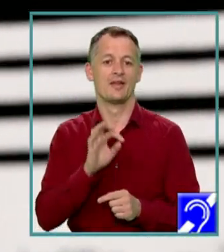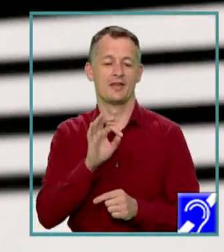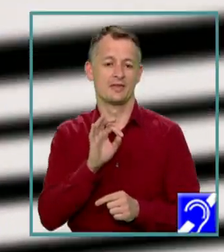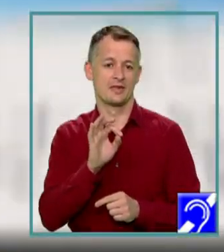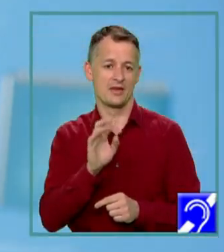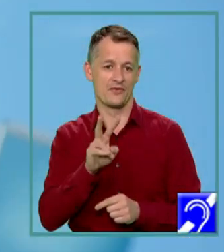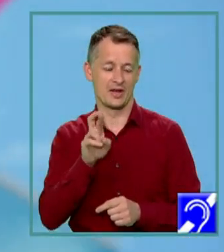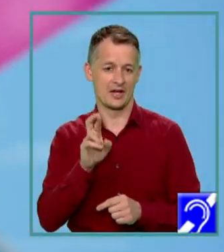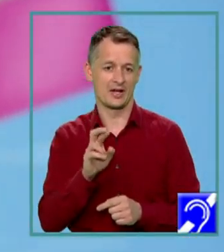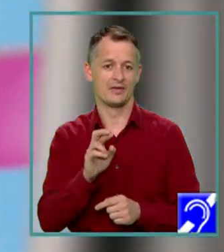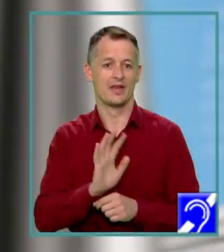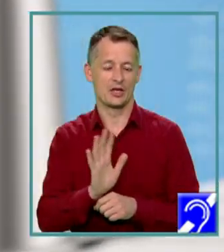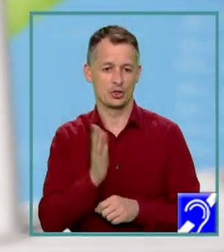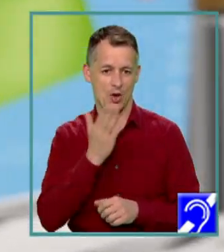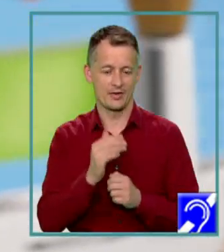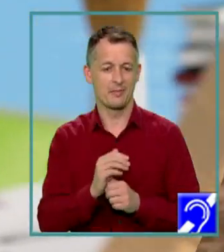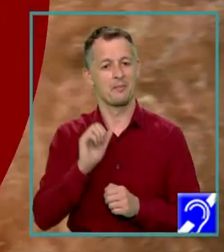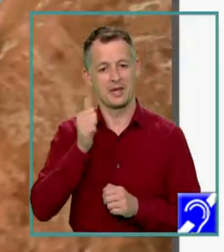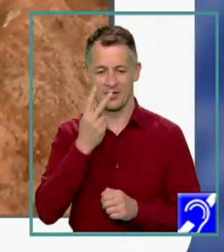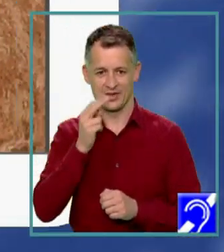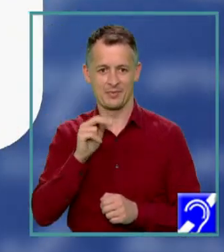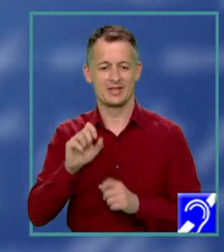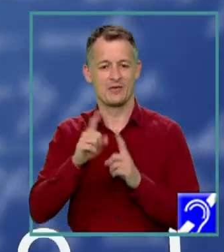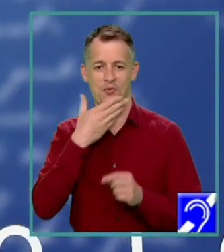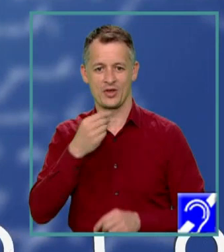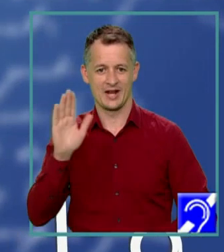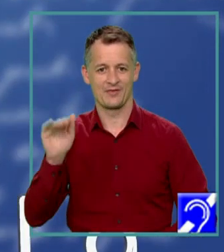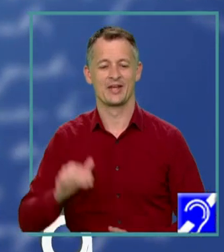like pe mâine zi frumoasă în continuare